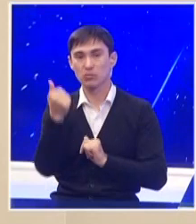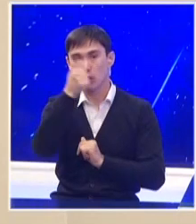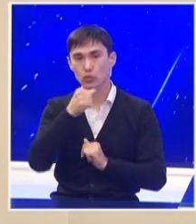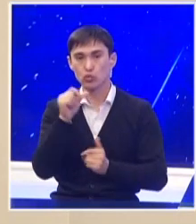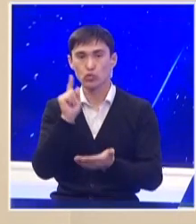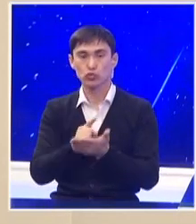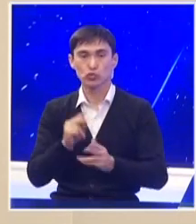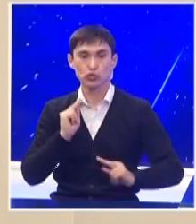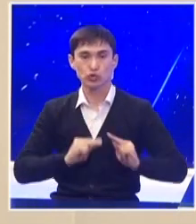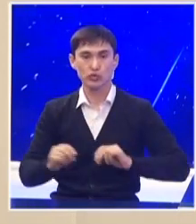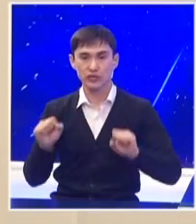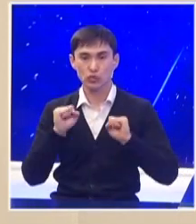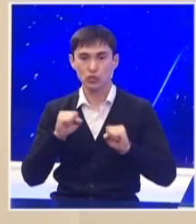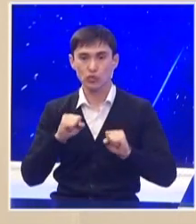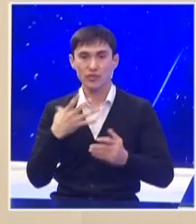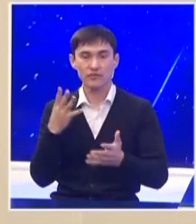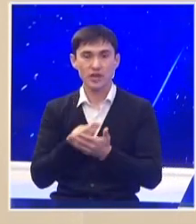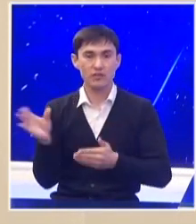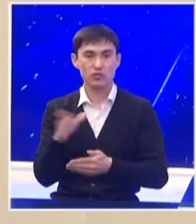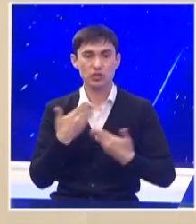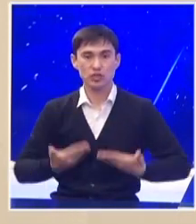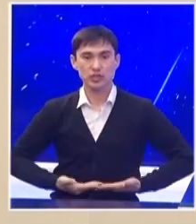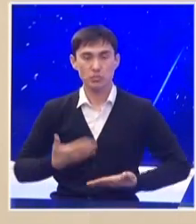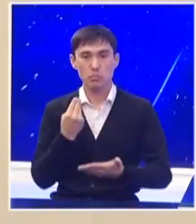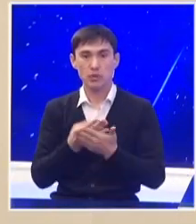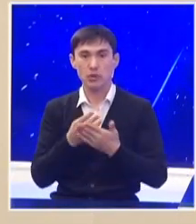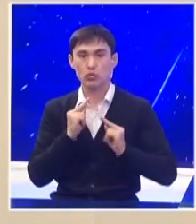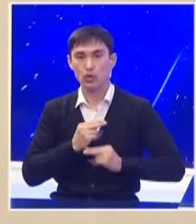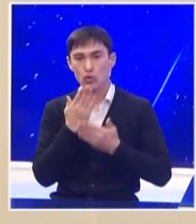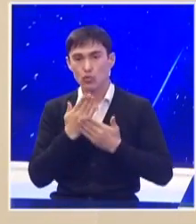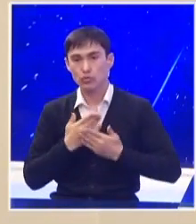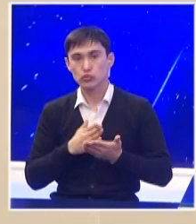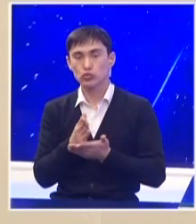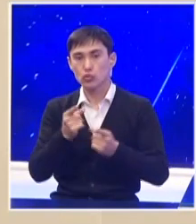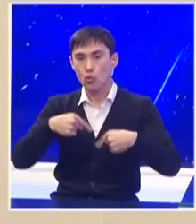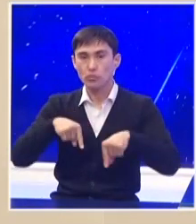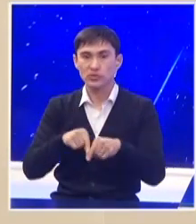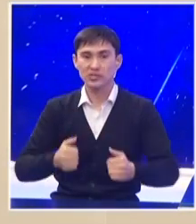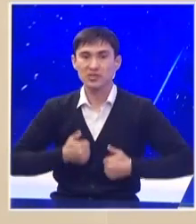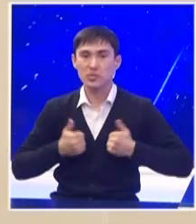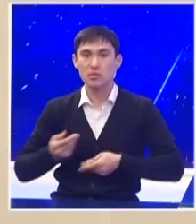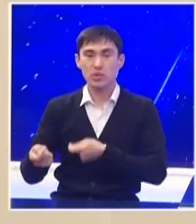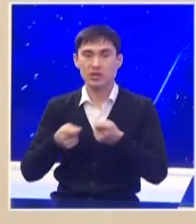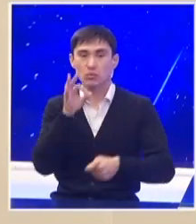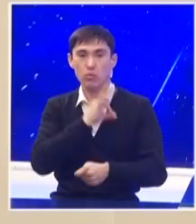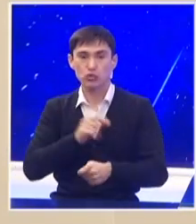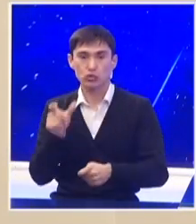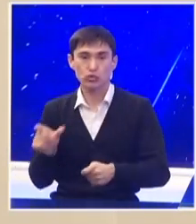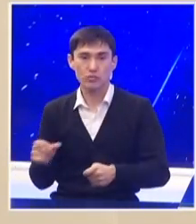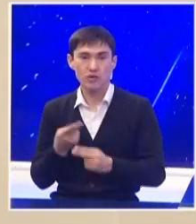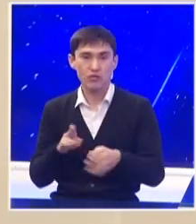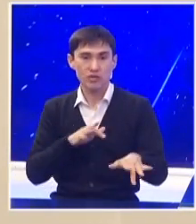в должности учителя физкультуры. Вся его жизнь – яркий пример трудолюбия, служения обществу, стремление приносить пользу людям.